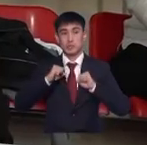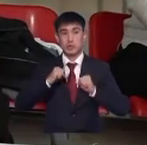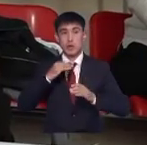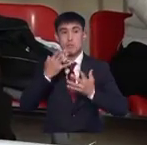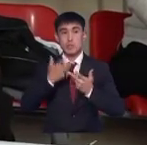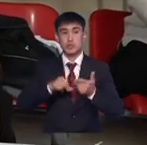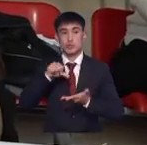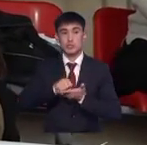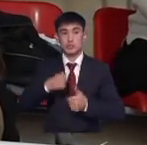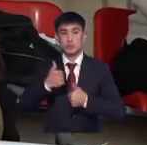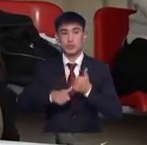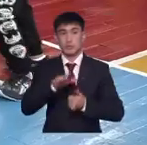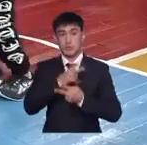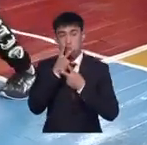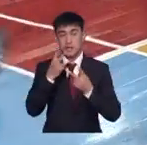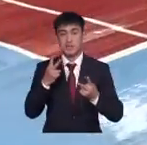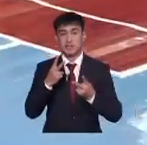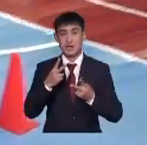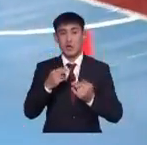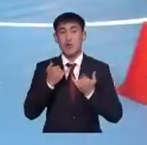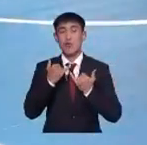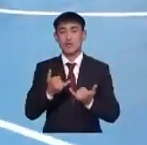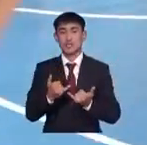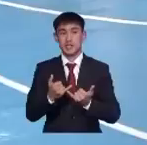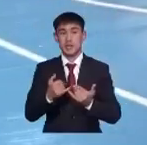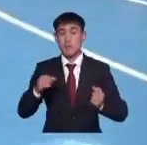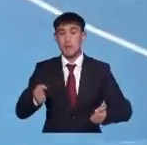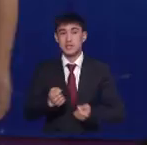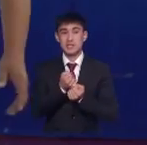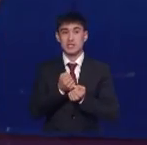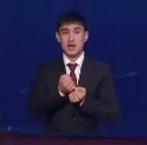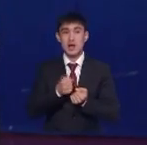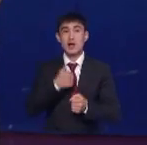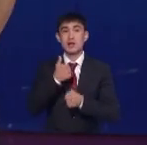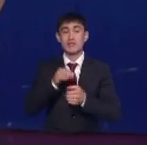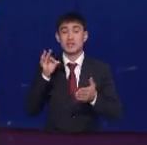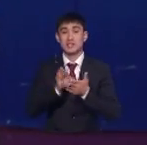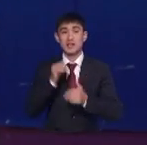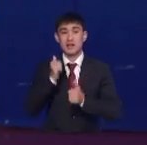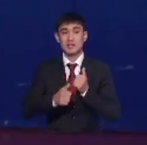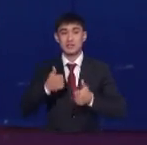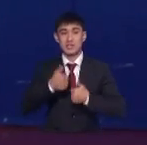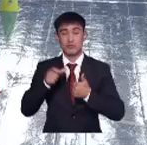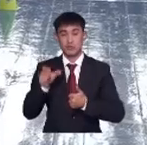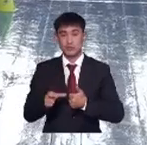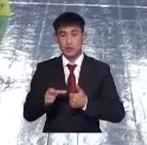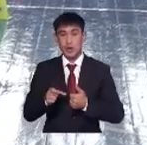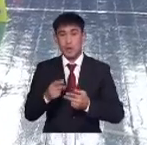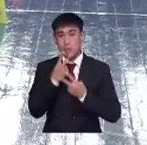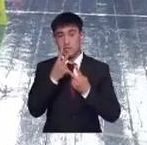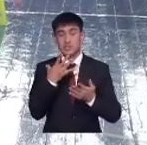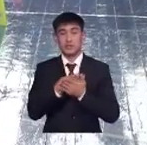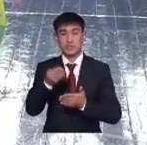Между участниками турнира было проявлено взаимное уважение и поддержка. Ведь основная цель каждого соревнующегося – проявить